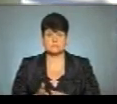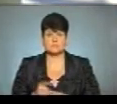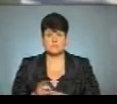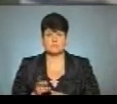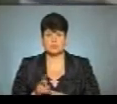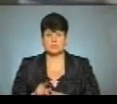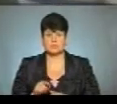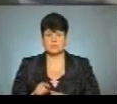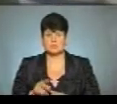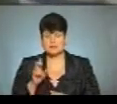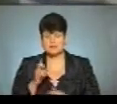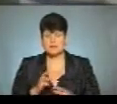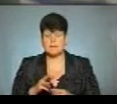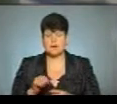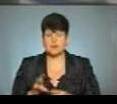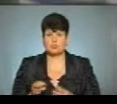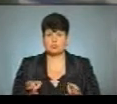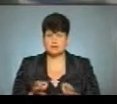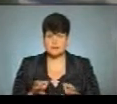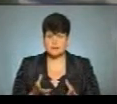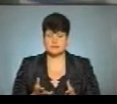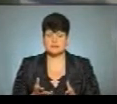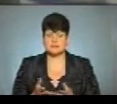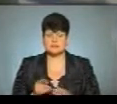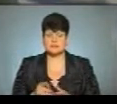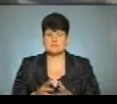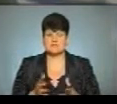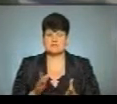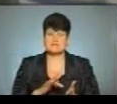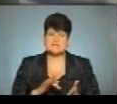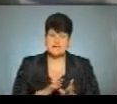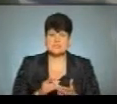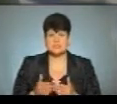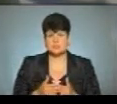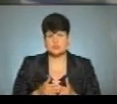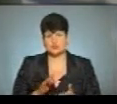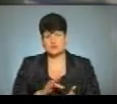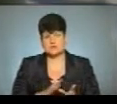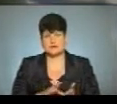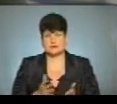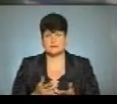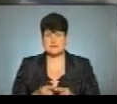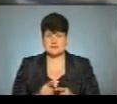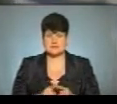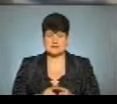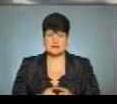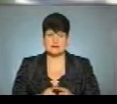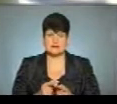вони прийдуть, бо їм комунальне майно потрібне. Тим більше десь в центрі чи близько до центру. То є